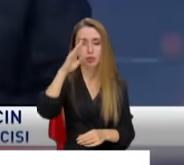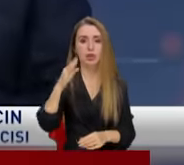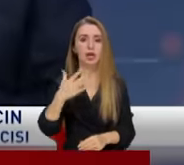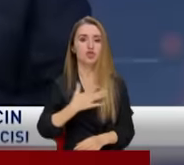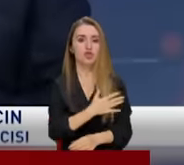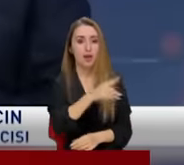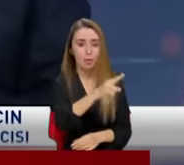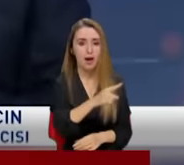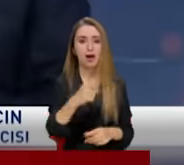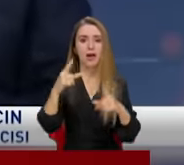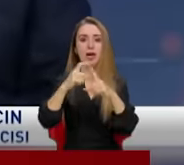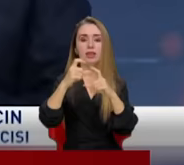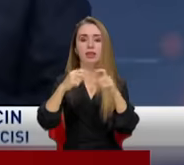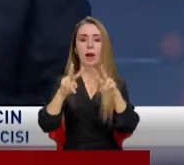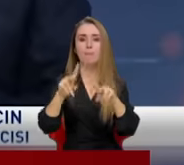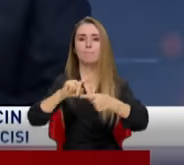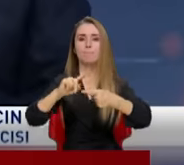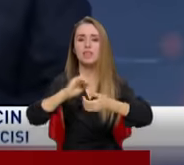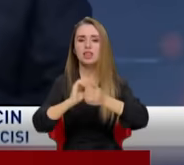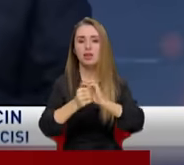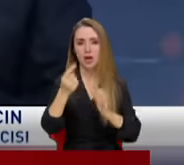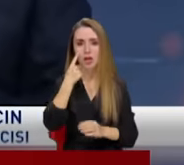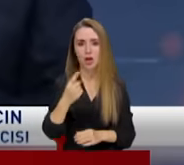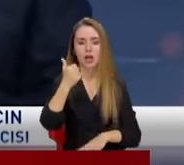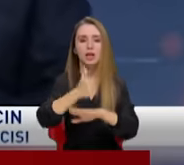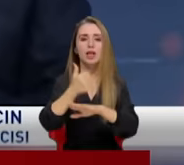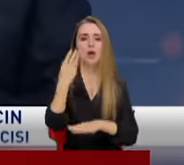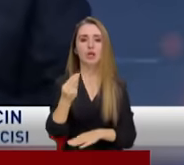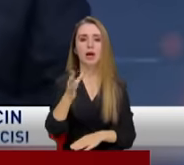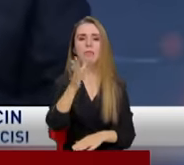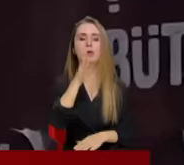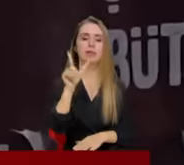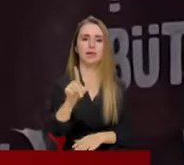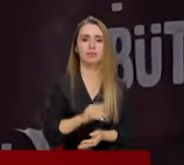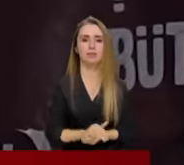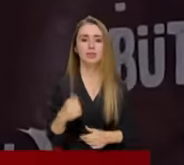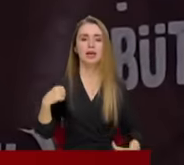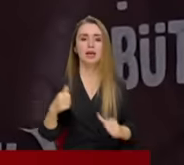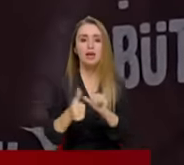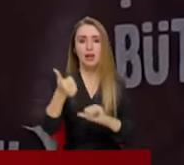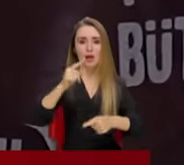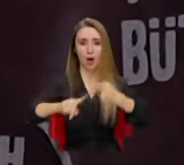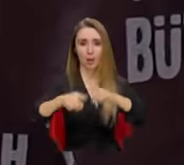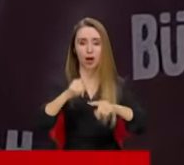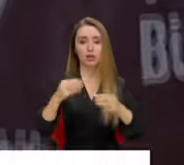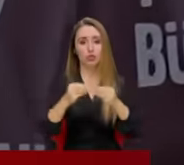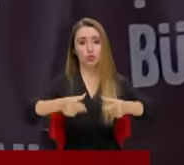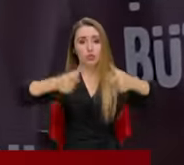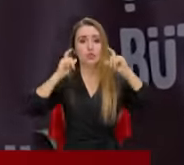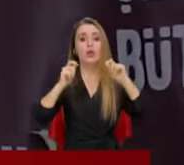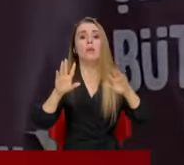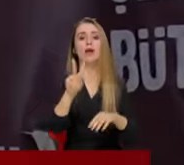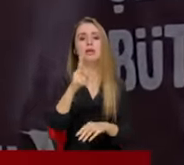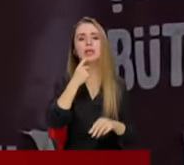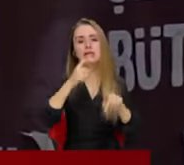Halk Partisi ve DEM ittifakını iktidara getireceğini bilmenizde fayda var. Yeniden refaha suçlamak yerine